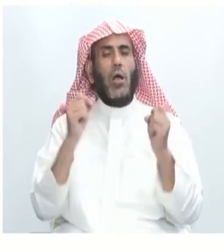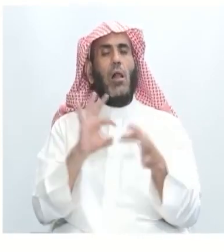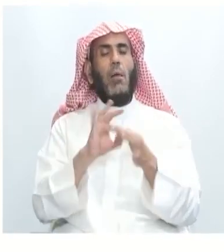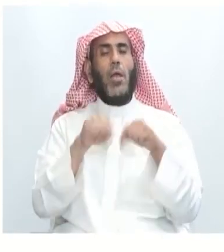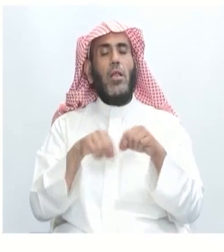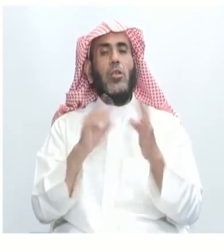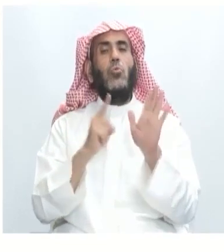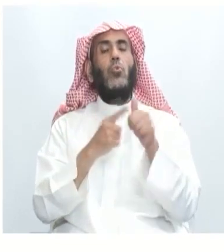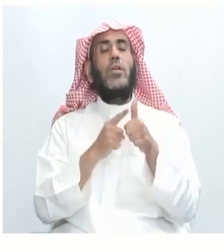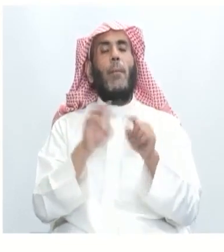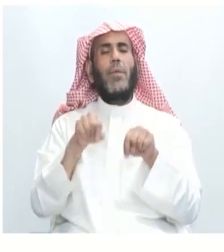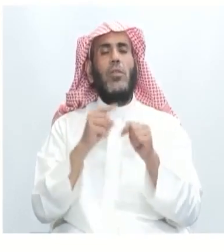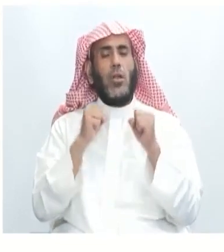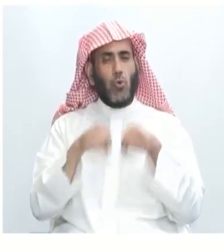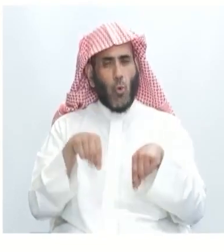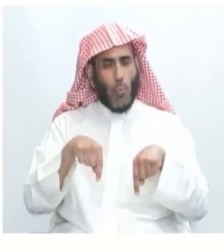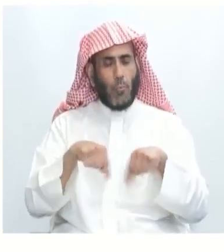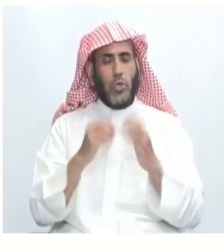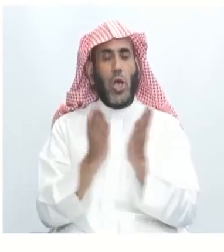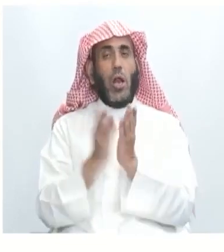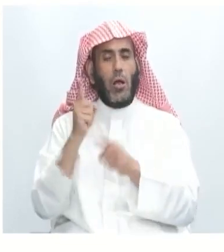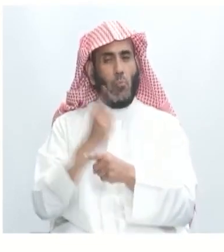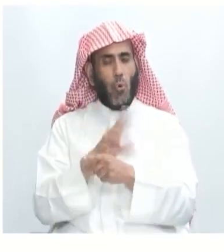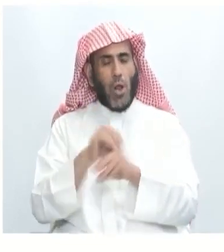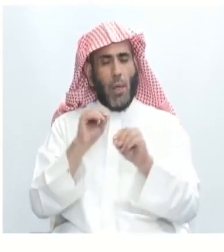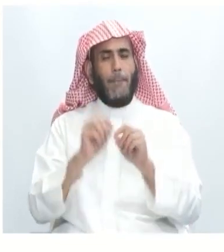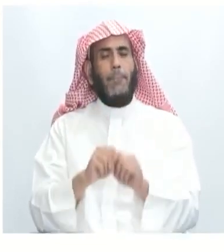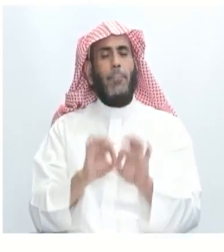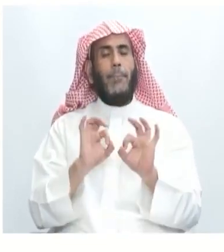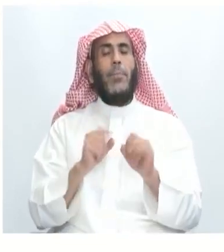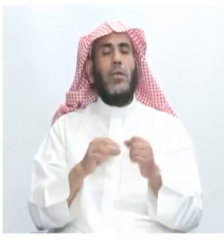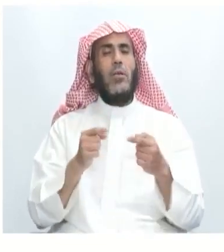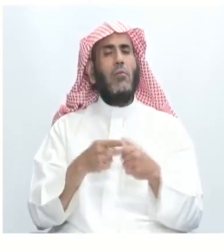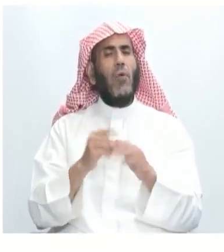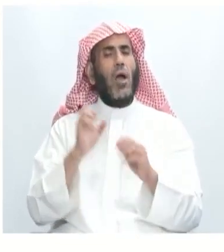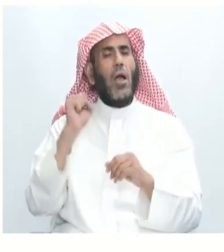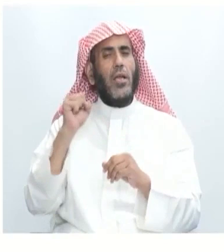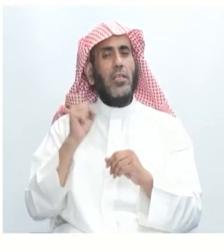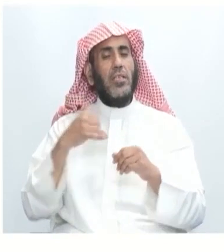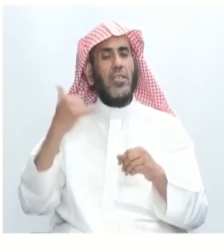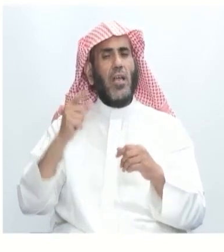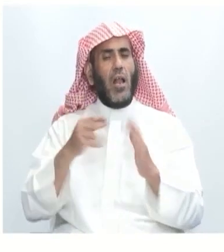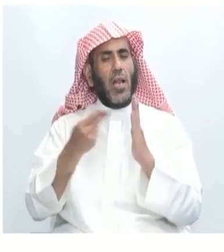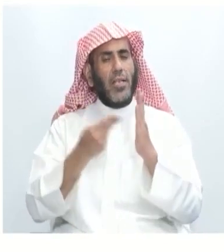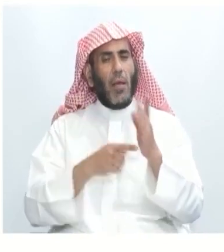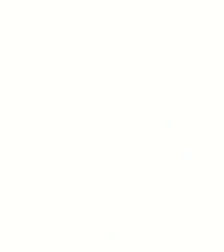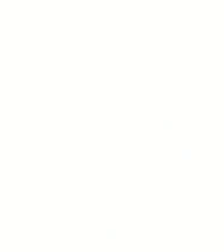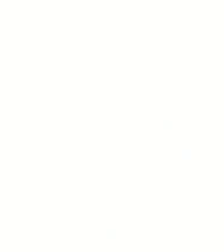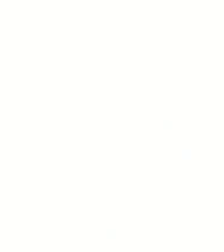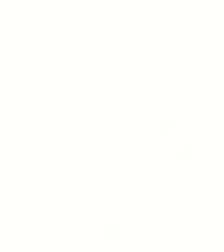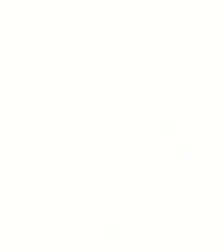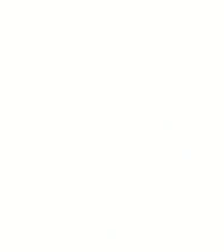باذن الله نحن في الوصف العلمي كفايه الاتصال كتابي هذا هو رابط الدرس الرقمي هذا هو رابط